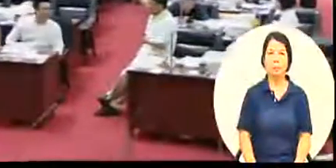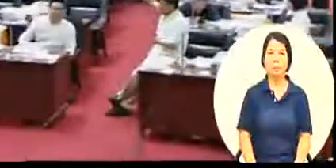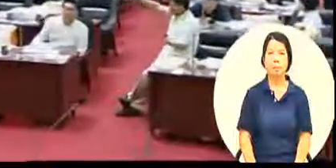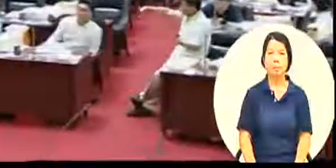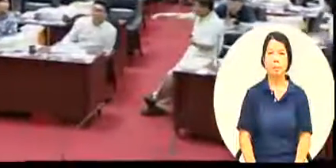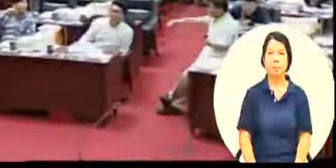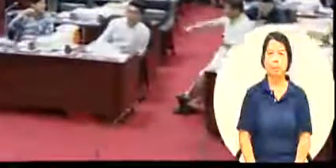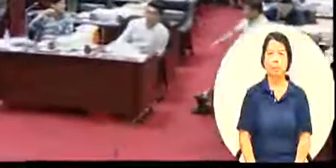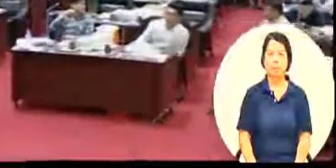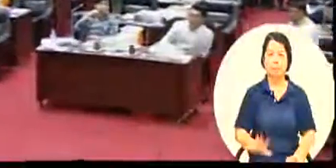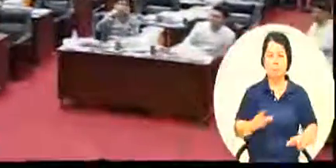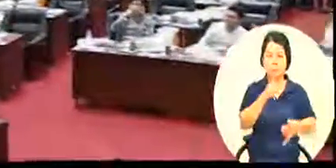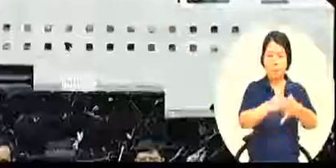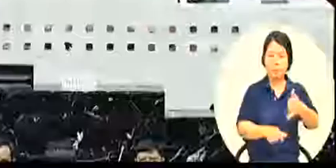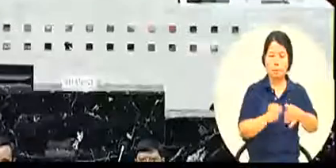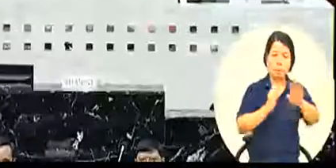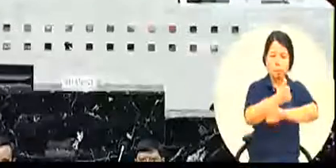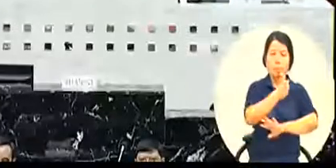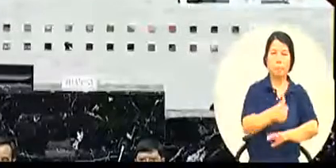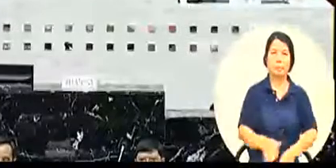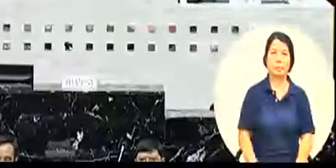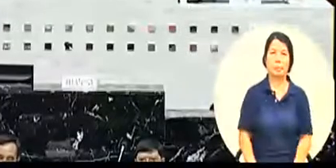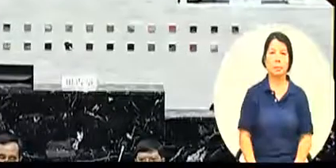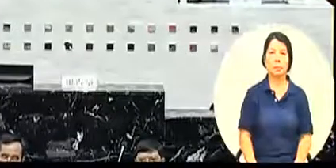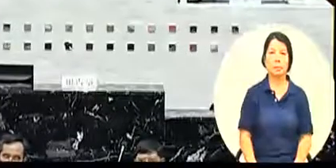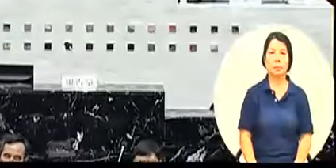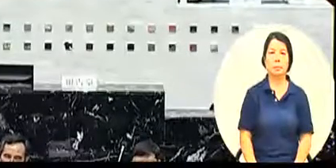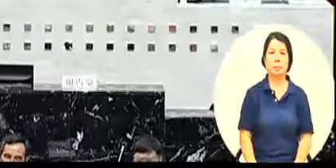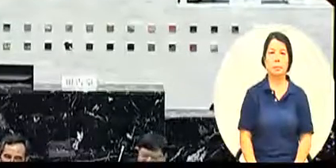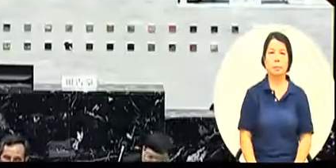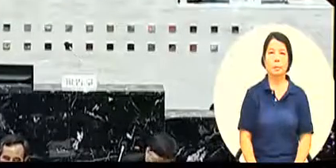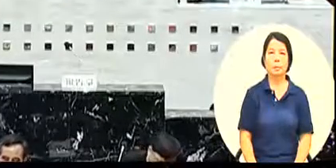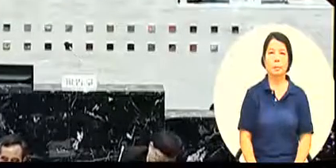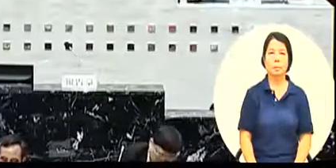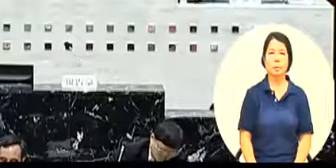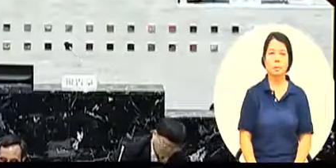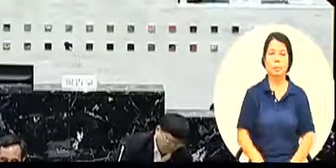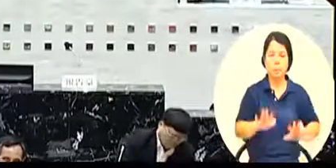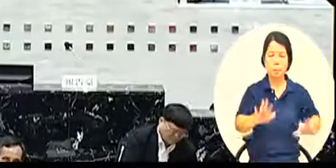好，本案通过，谢谢。那我